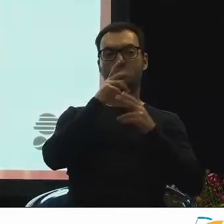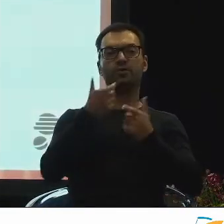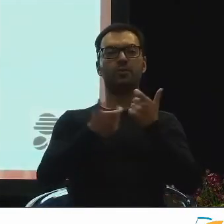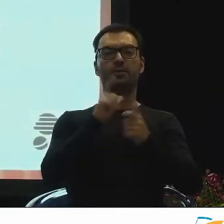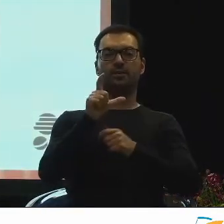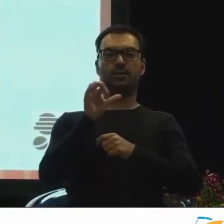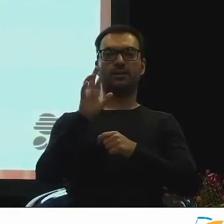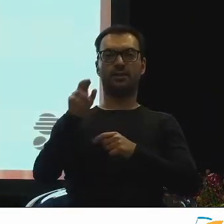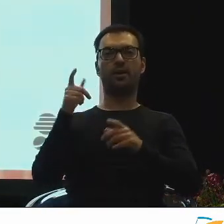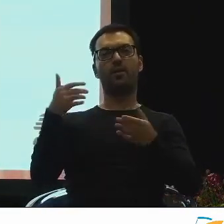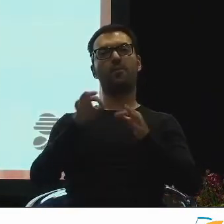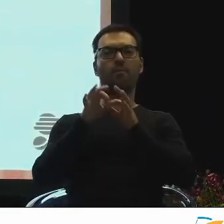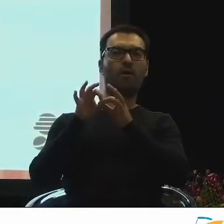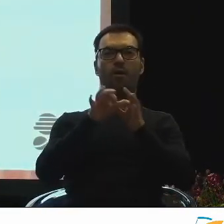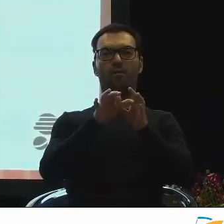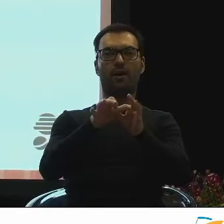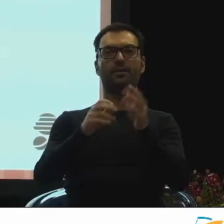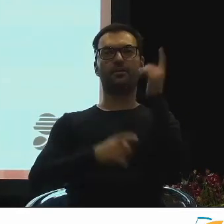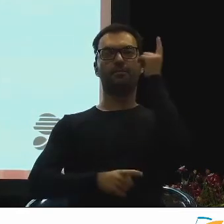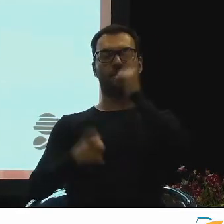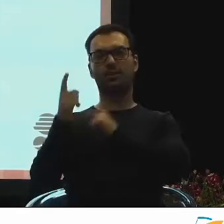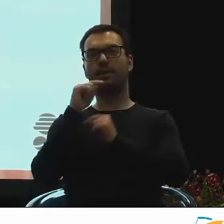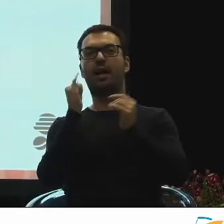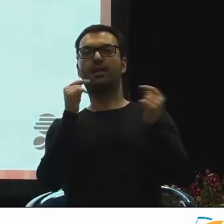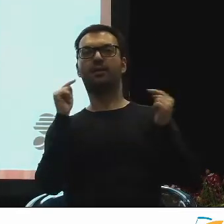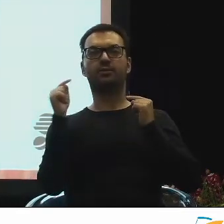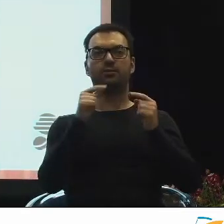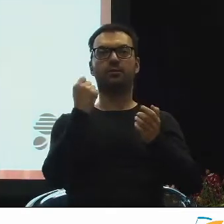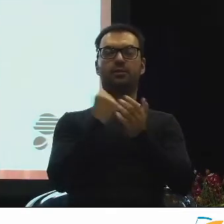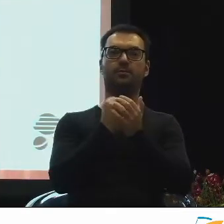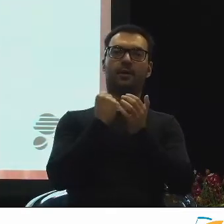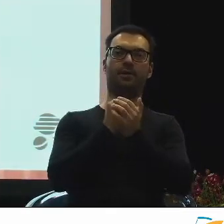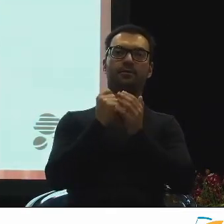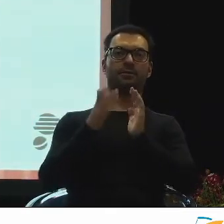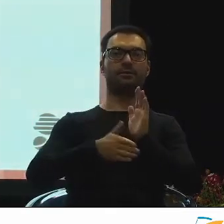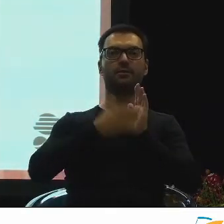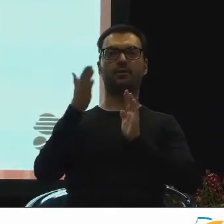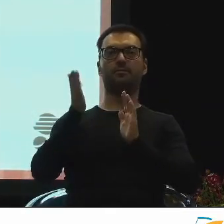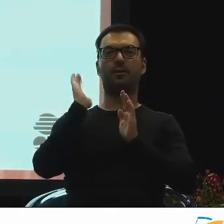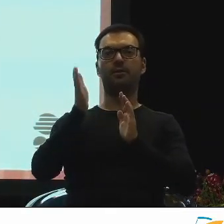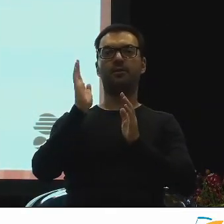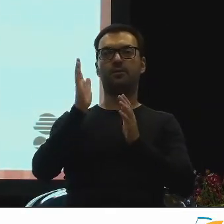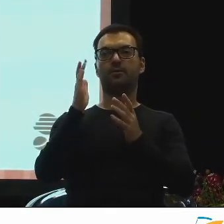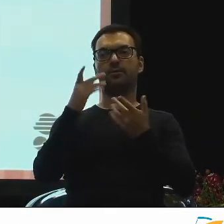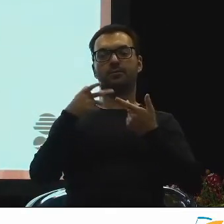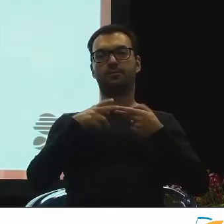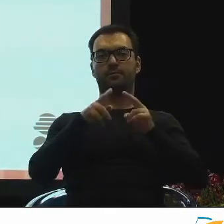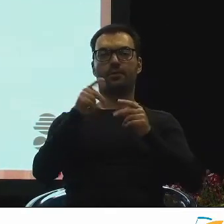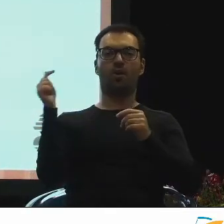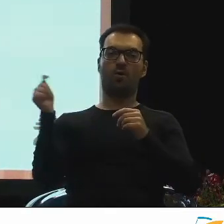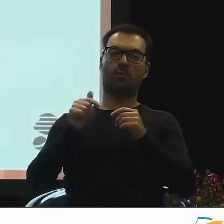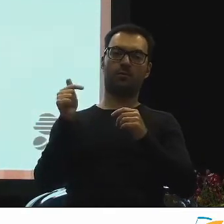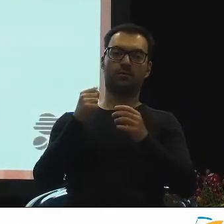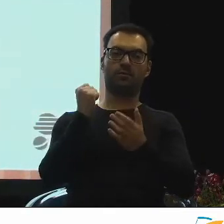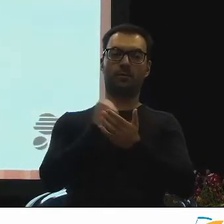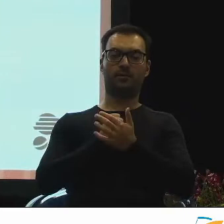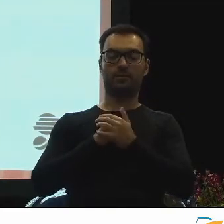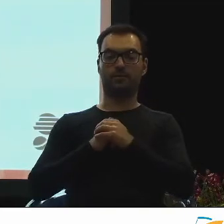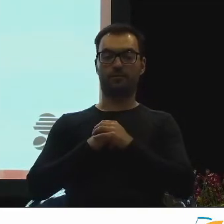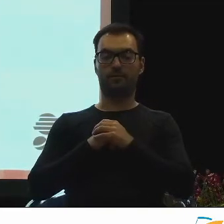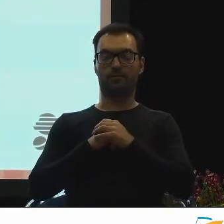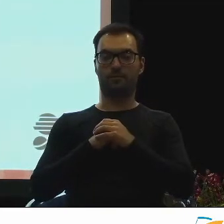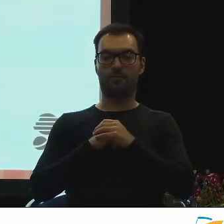szlak myślenia i dyskusji o sprawach, które mogą następnie stać się częścią obowiązującego